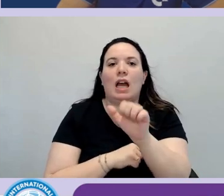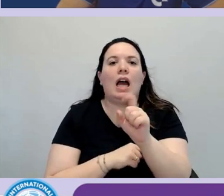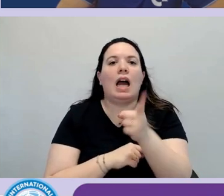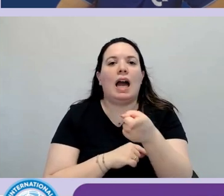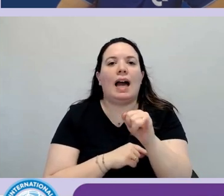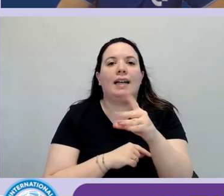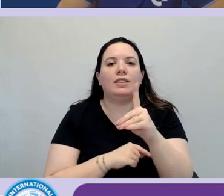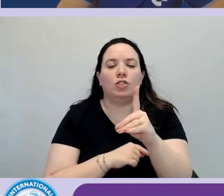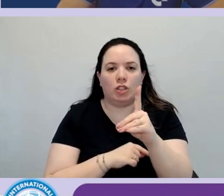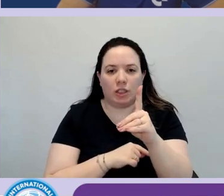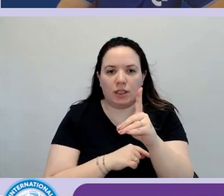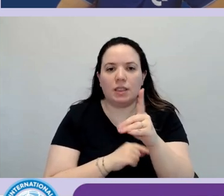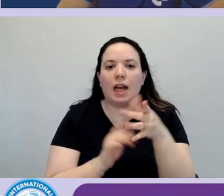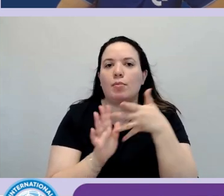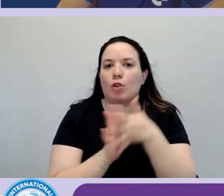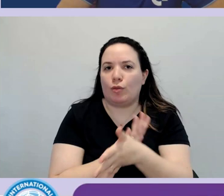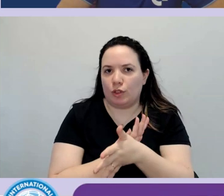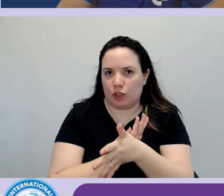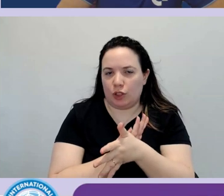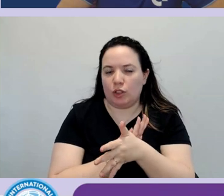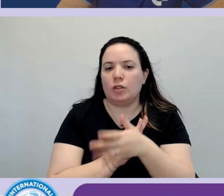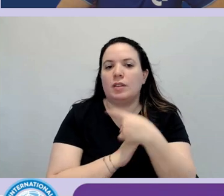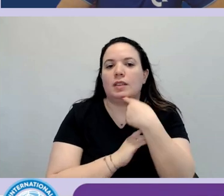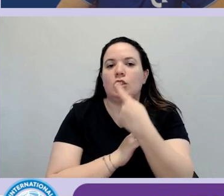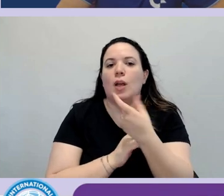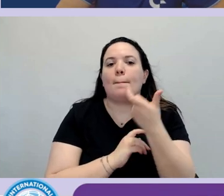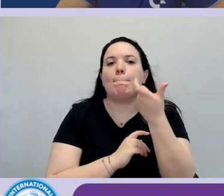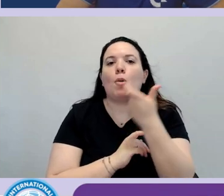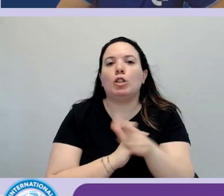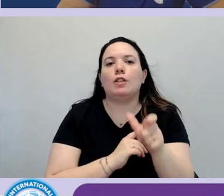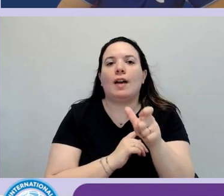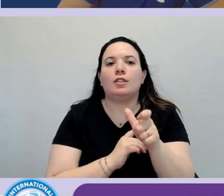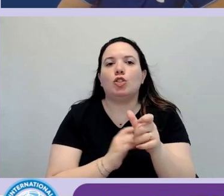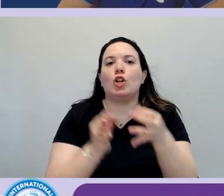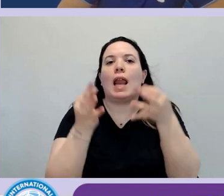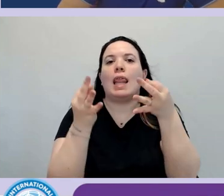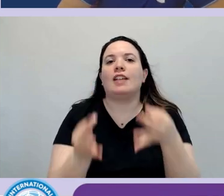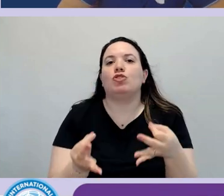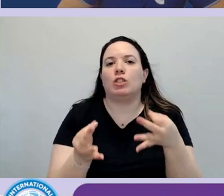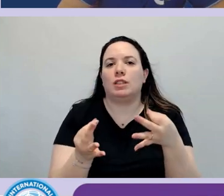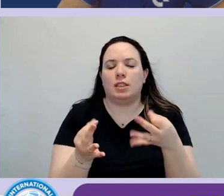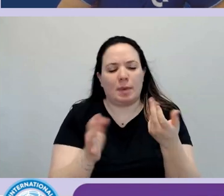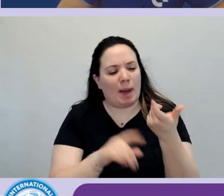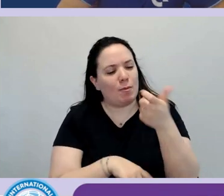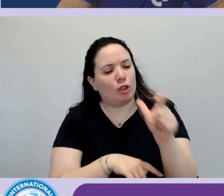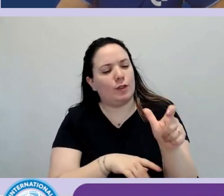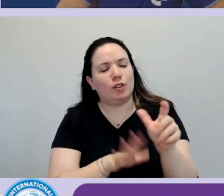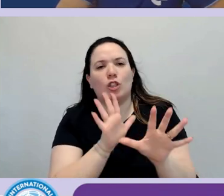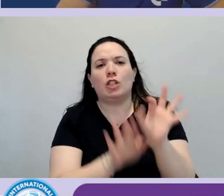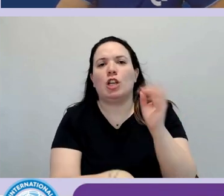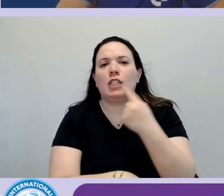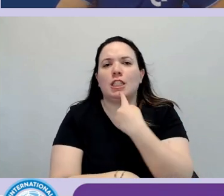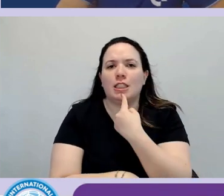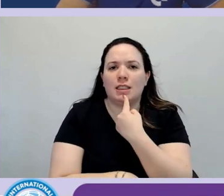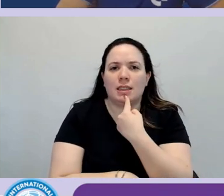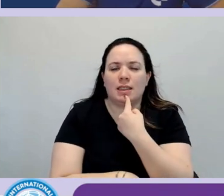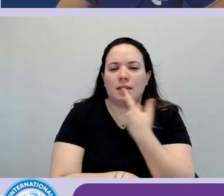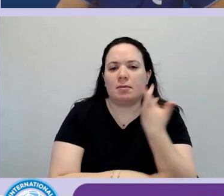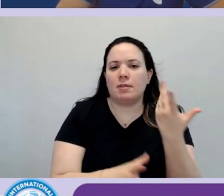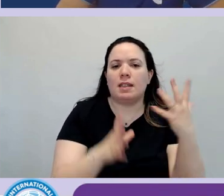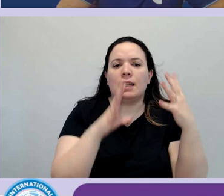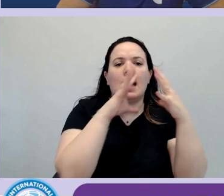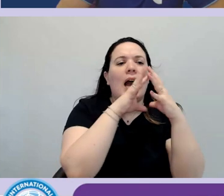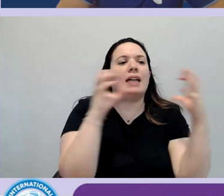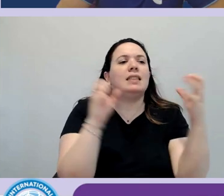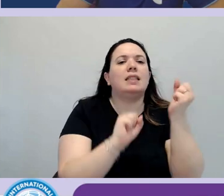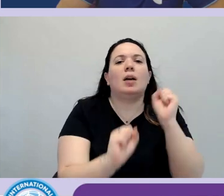approfondisce stabilendo che deve essere basato su motivazioni legittime ma in base a cosa si stabiliscono cosa vieta ad un'azienda di